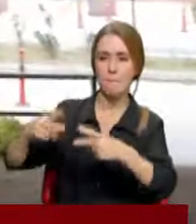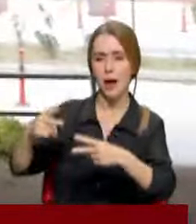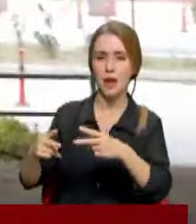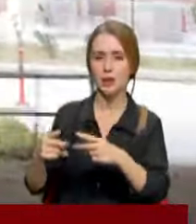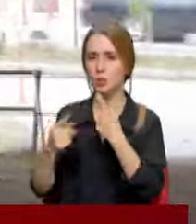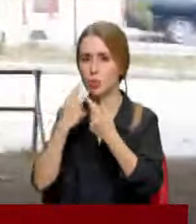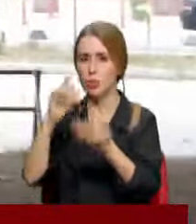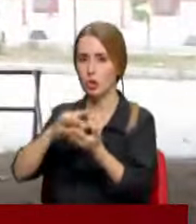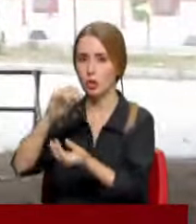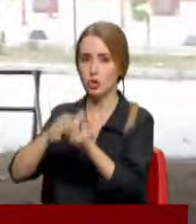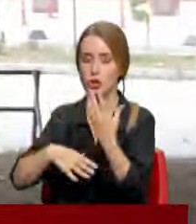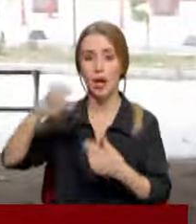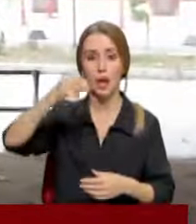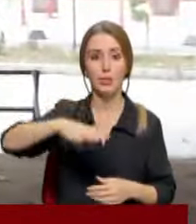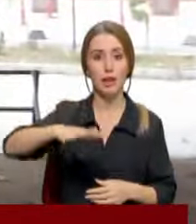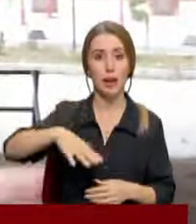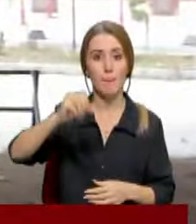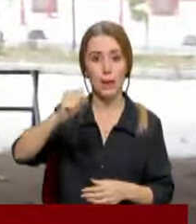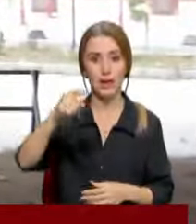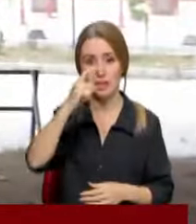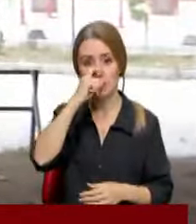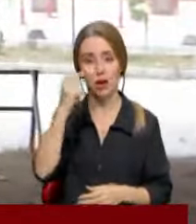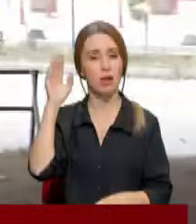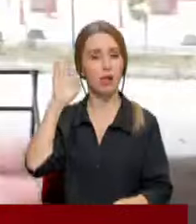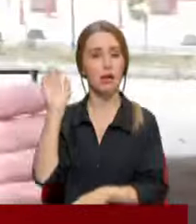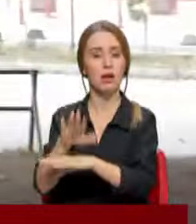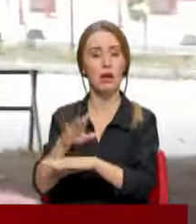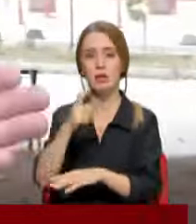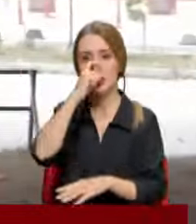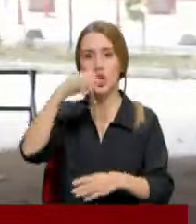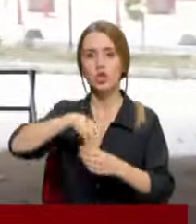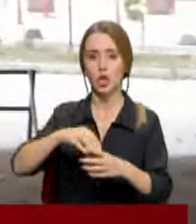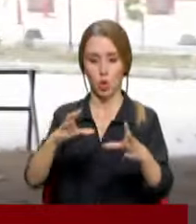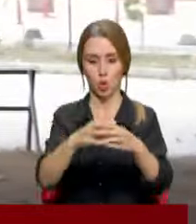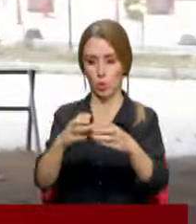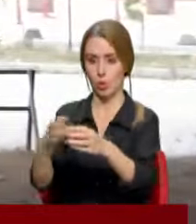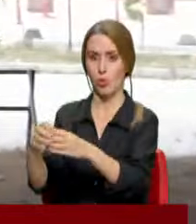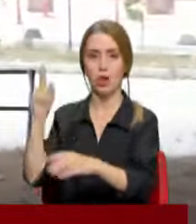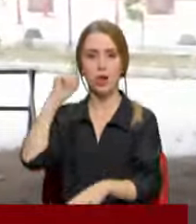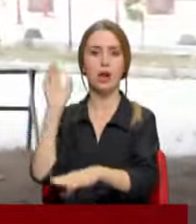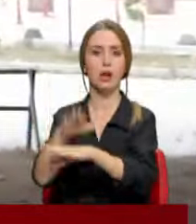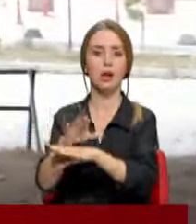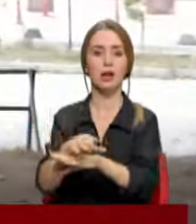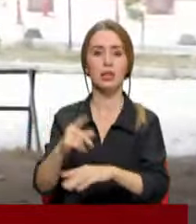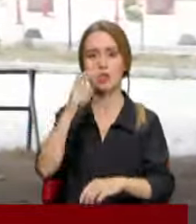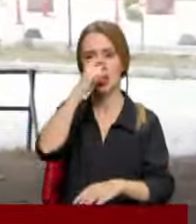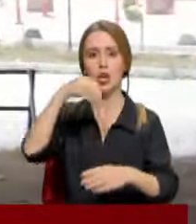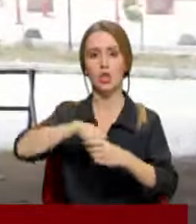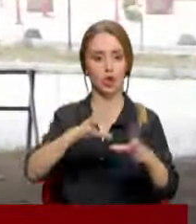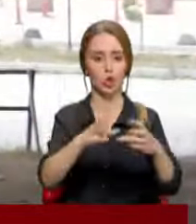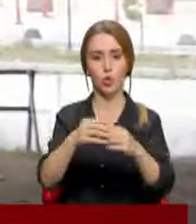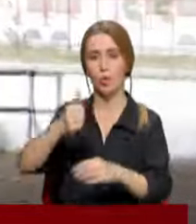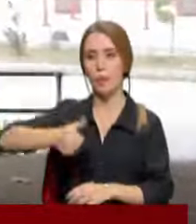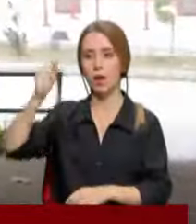gün yüzüne çıktı. Çünkü AKP genel merkezini saray takmıyor. Saray içindeki gruplar birbirini takmıyor. Saray içindeki yapılar